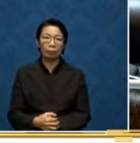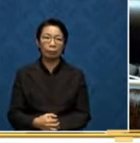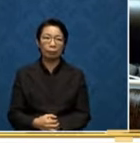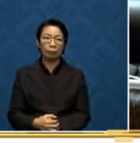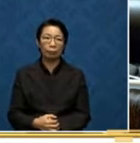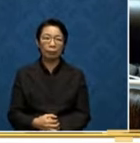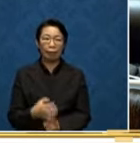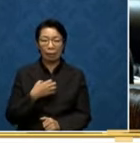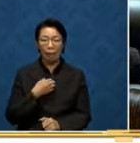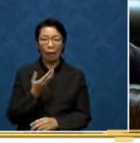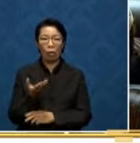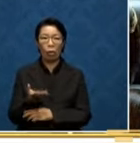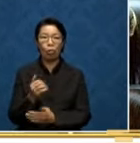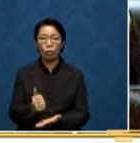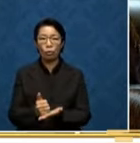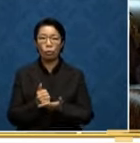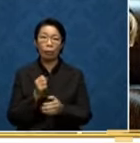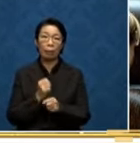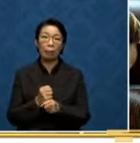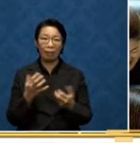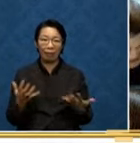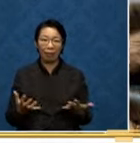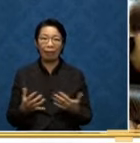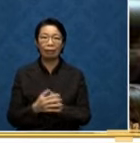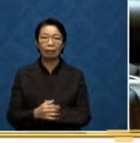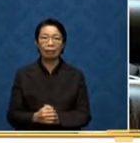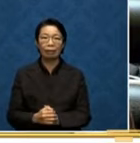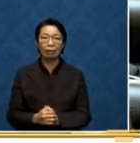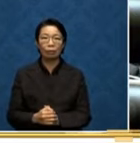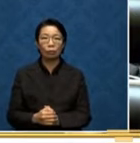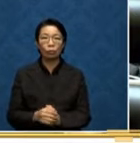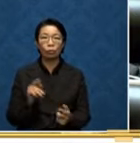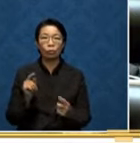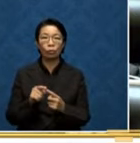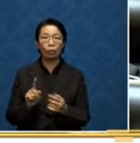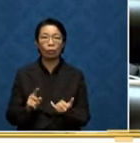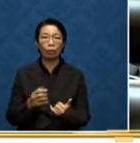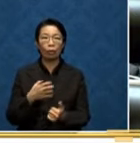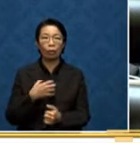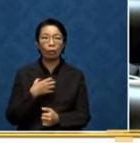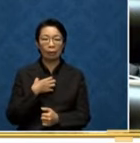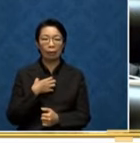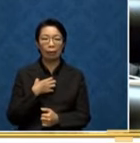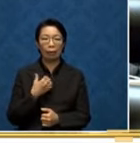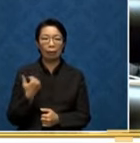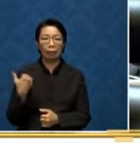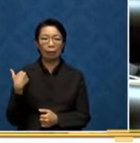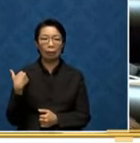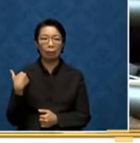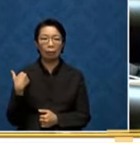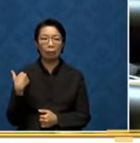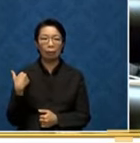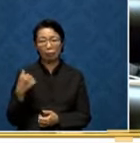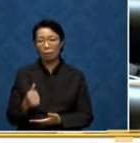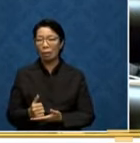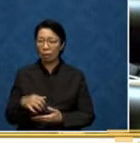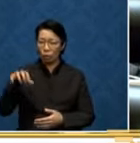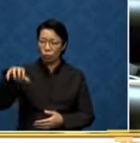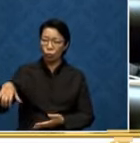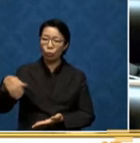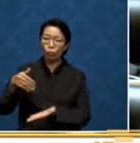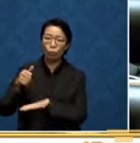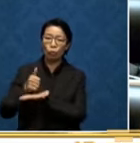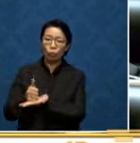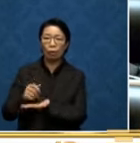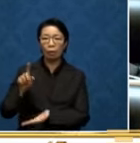ารถติดต่อช่วยเหลือยังไงนะครับว่าแล้วก็รวมถึงการที่จะนำเคสต่างๆเนี่ยเข้าไปตามศูนย์ช่วยเหลือต่างๆว่า